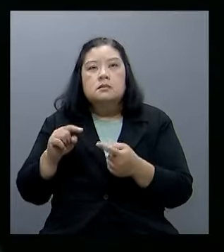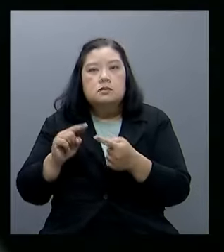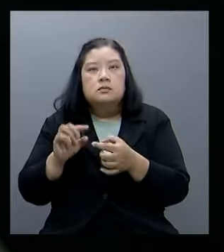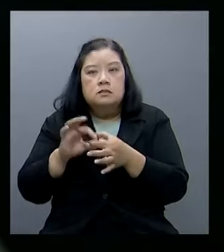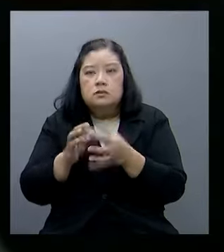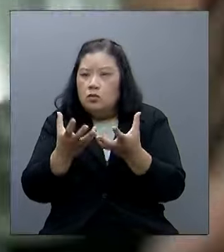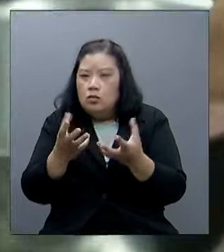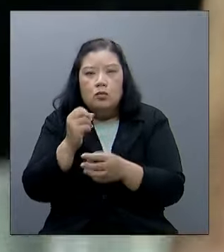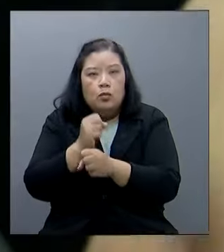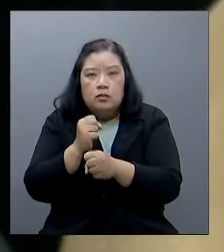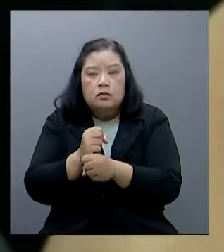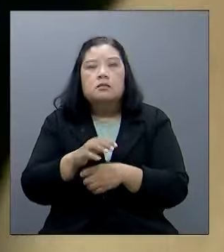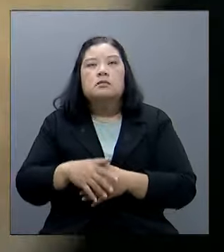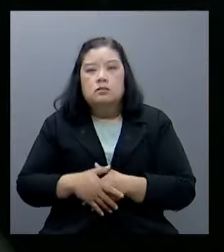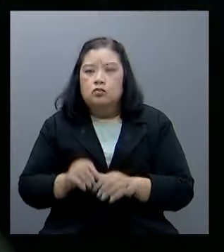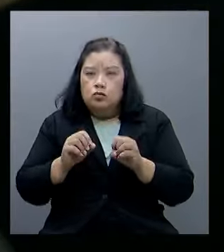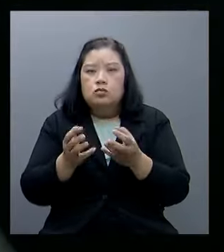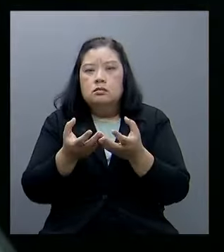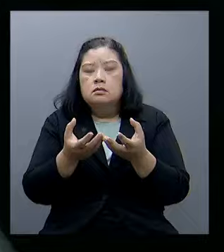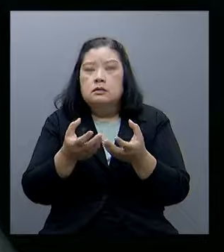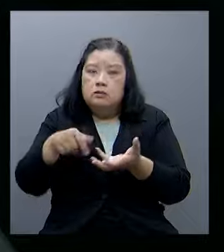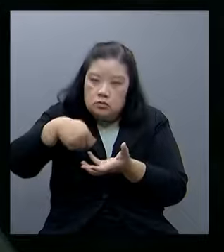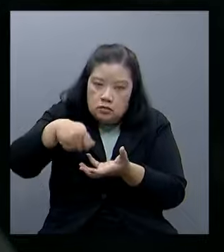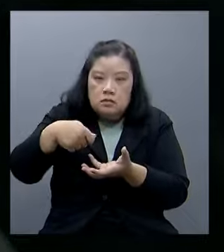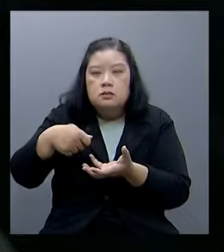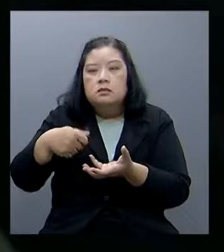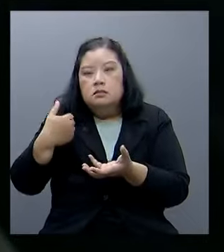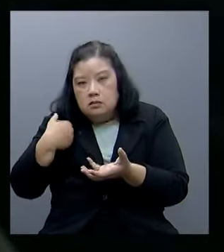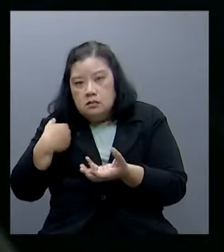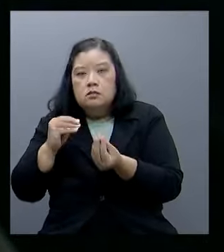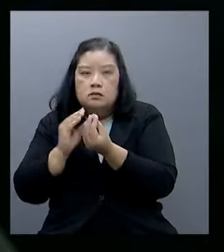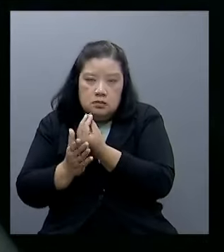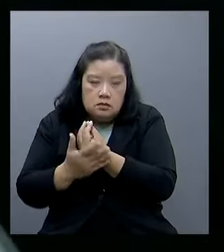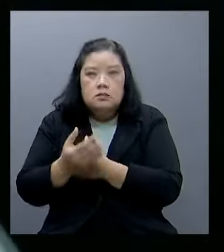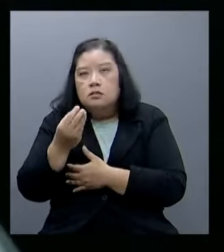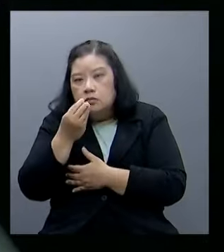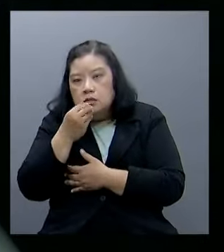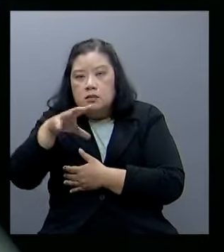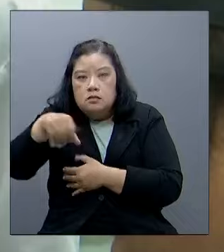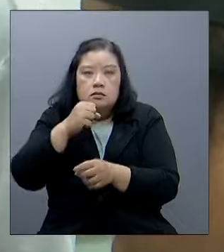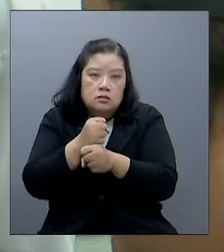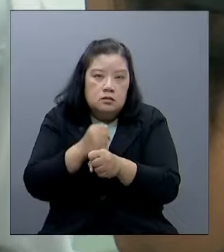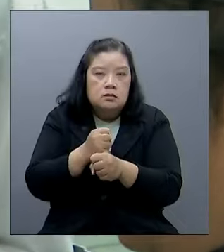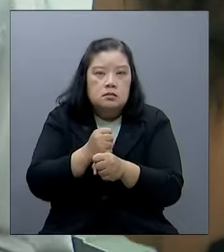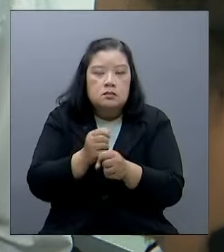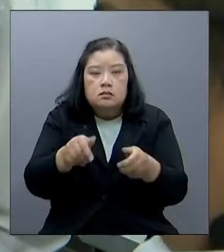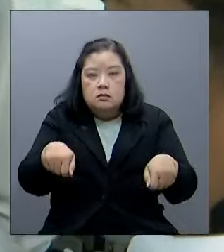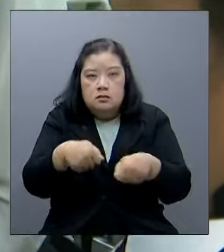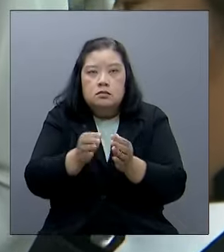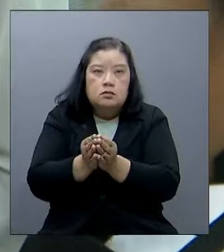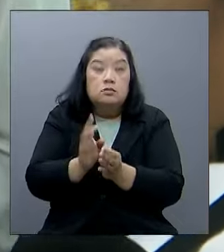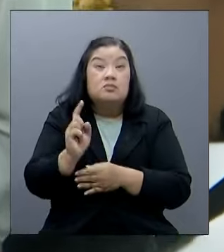ปกรณ์ทุกอย่างความรู้เกี่ยวกับฤดูกาลของผลไม้อาหารไหนที่เราสามารถเอามาทำได้เป็นความรู้